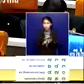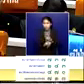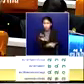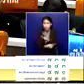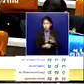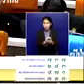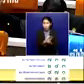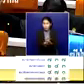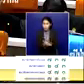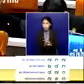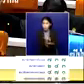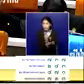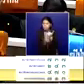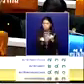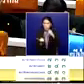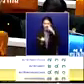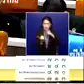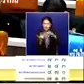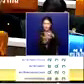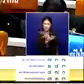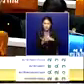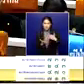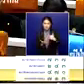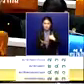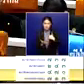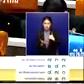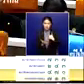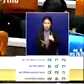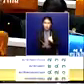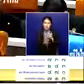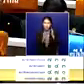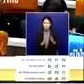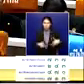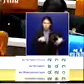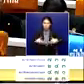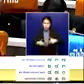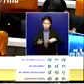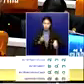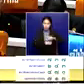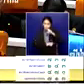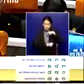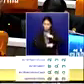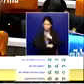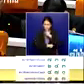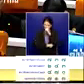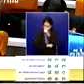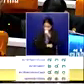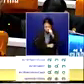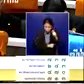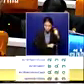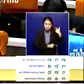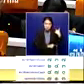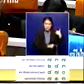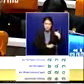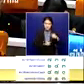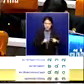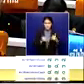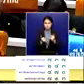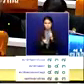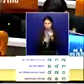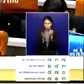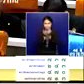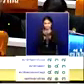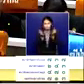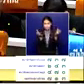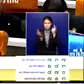ะประเทศเรามีสิ่งศักดิ์สิทธิ์มากมายไก่กองมากจนเกินไปแล้วเราไม่ควรจะทำให้รัฐธรรมนู